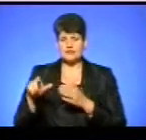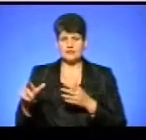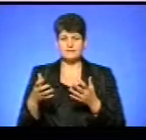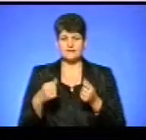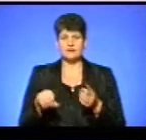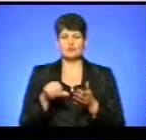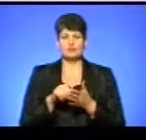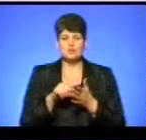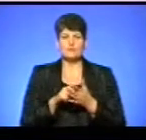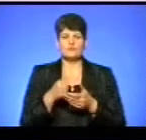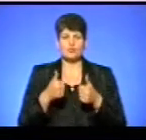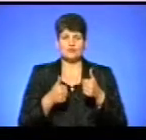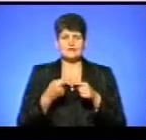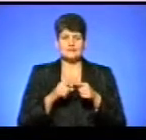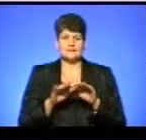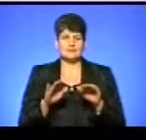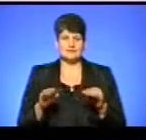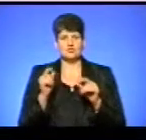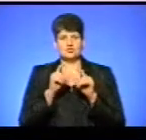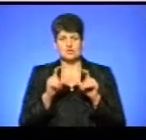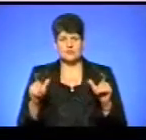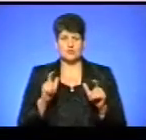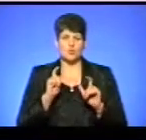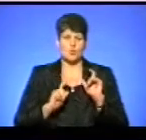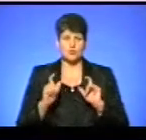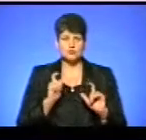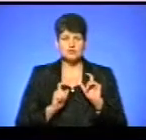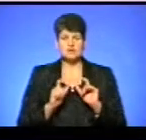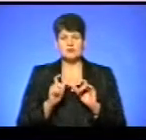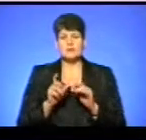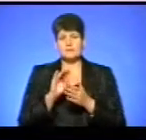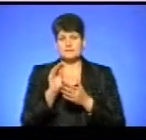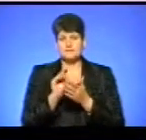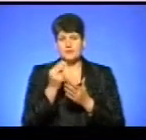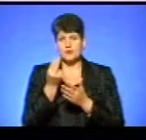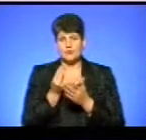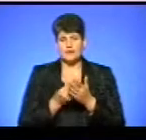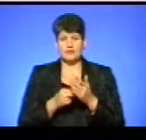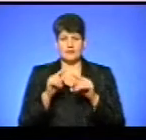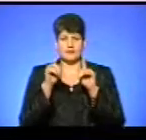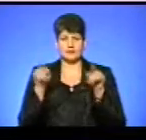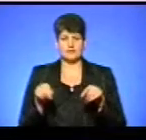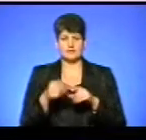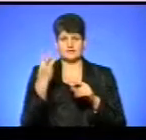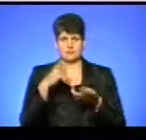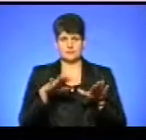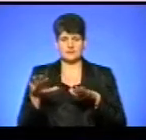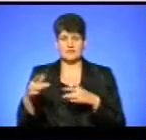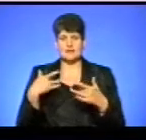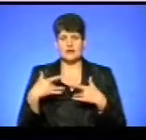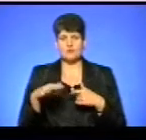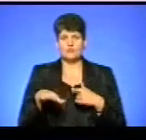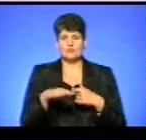робіт. Це учні шкіл та коледжів, студенти місцевих вишів. Діти писали картини на трьох локаціях – в театральному майдані,